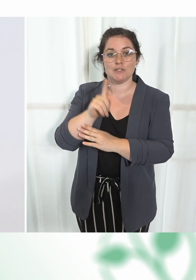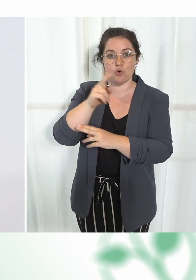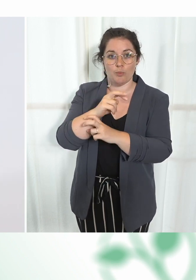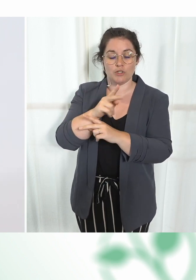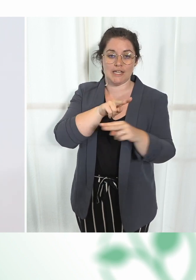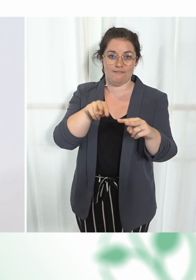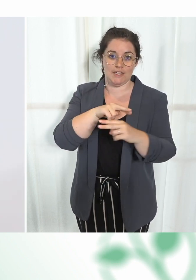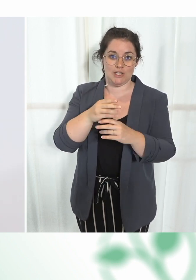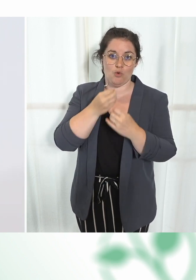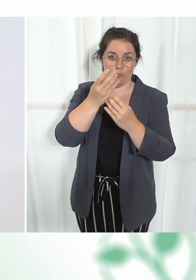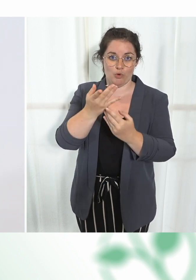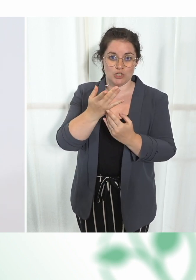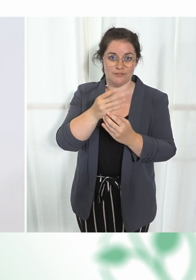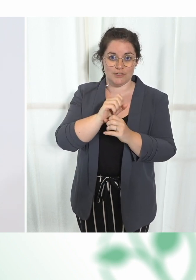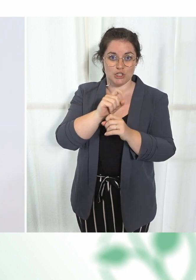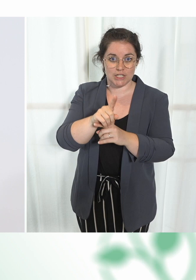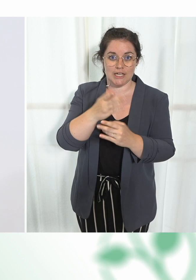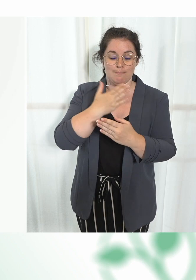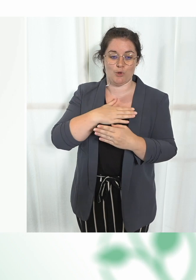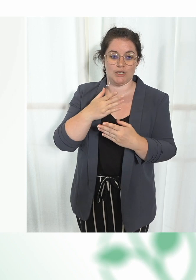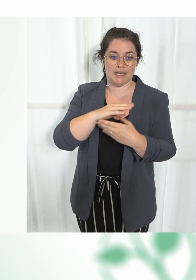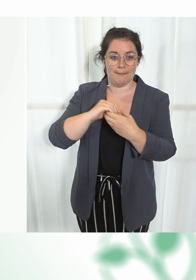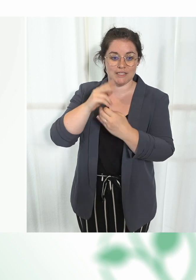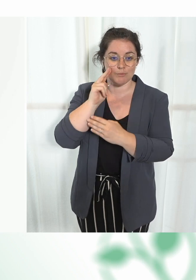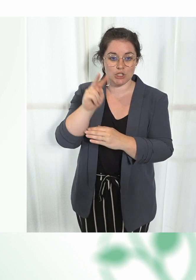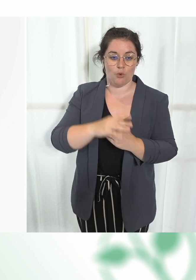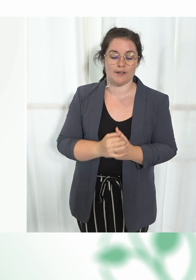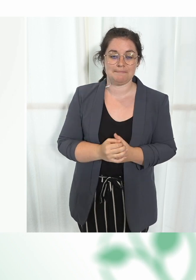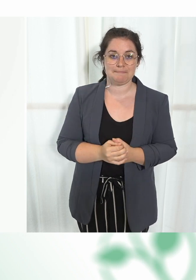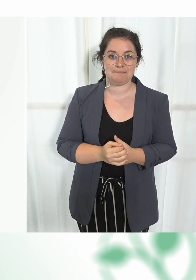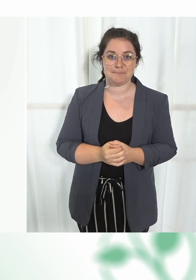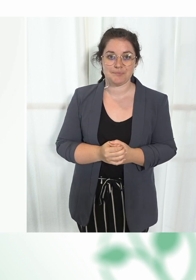Videobotschaft geschickt hat, die wir uns jetzt auch gemeinsam anschauen wollen.